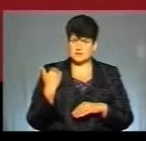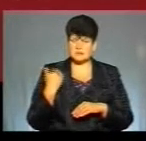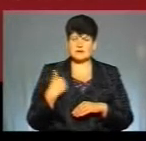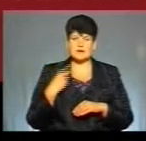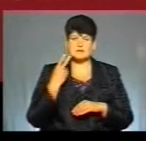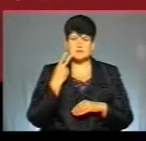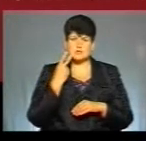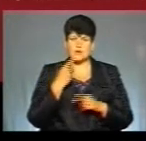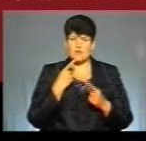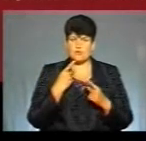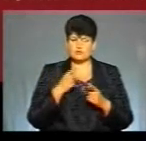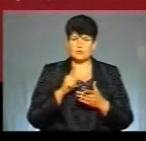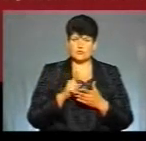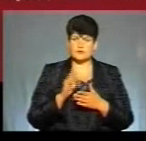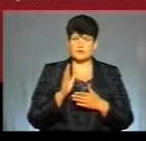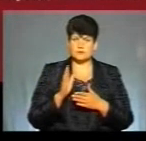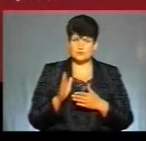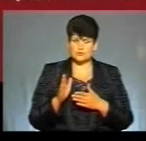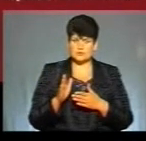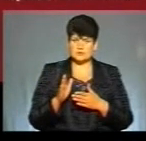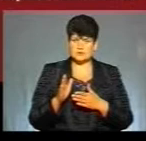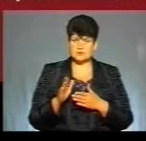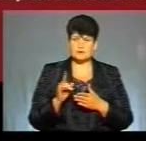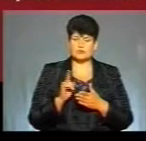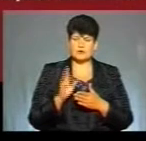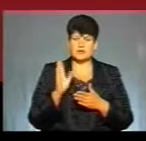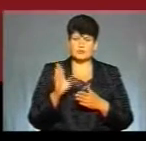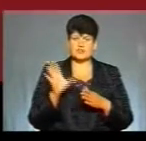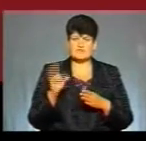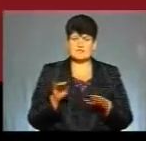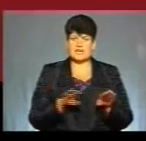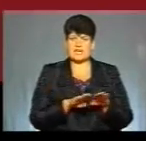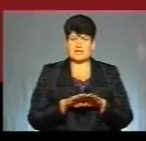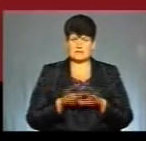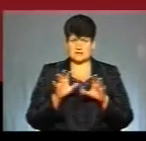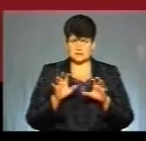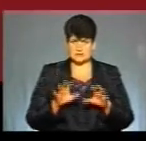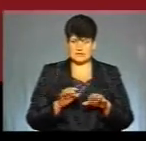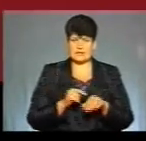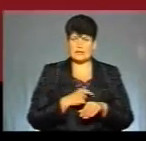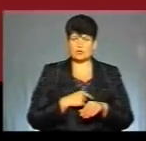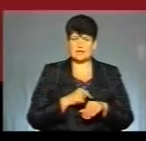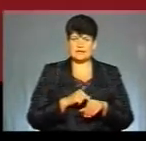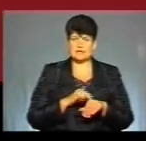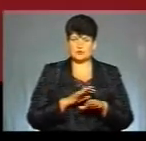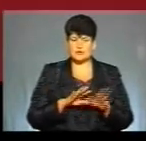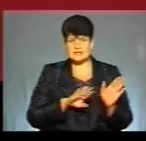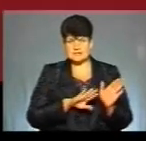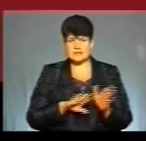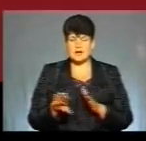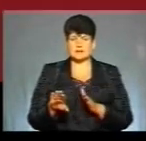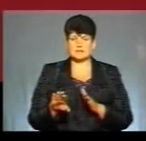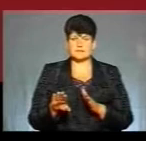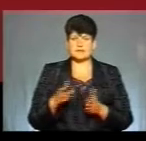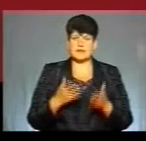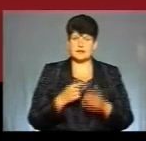завжди говорю, що ми маємо бути, мають бути всі рівні перед законом. Депутатська недоторканність знята, але